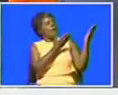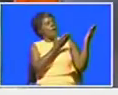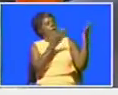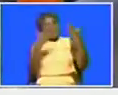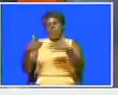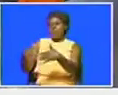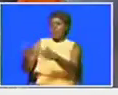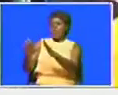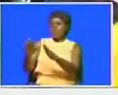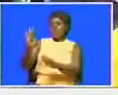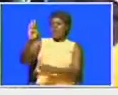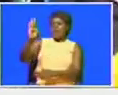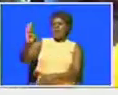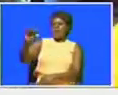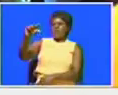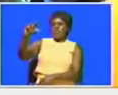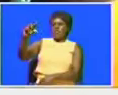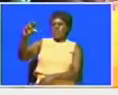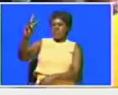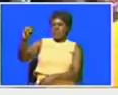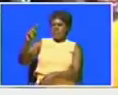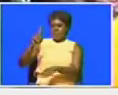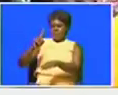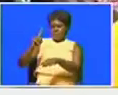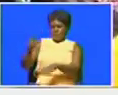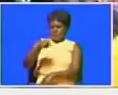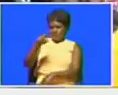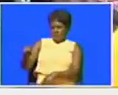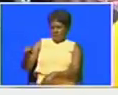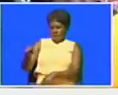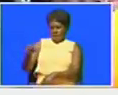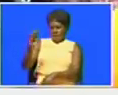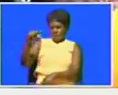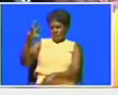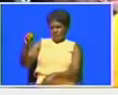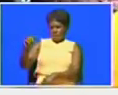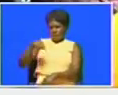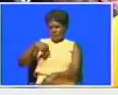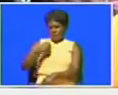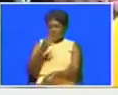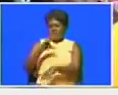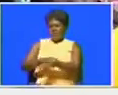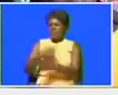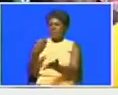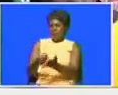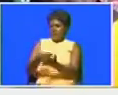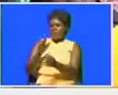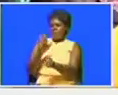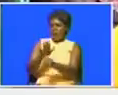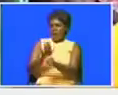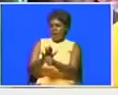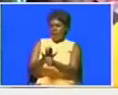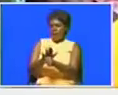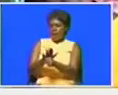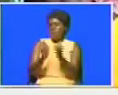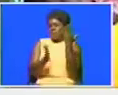Hawajane na ile mambo ya kutahiri. Tulifanya hiyo biashara, tulikuwa tunapata pesa kweli. Hakuwa ni